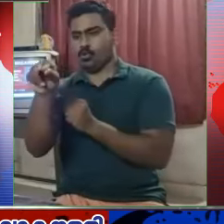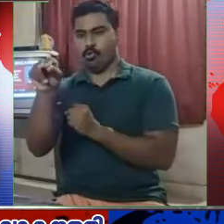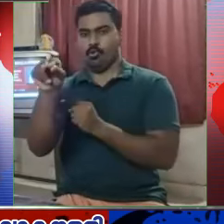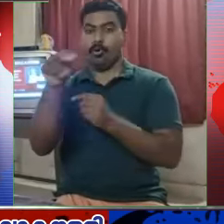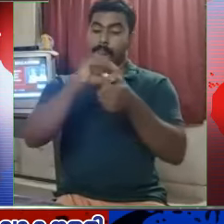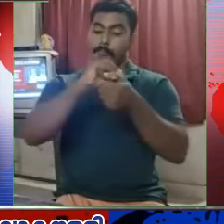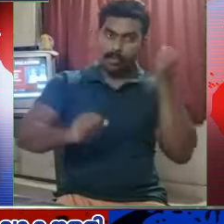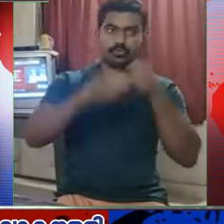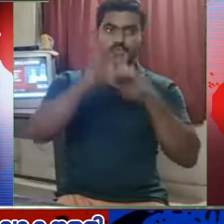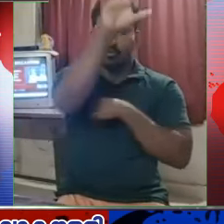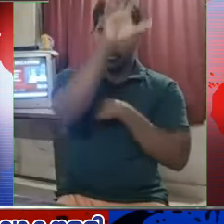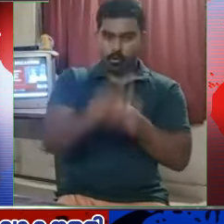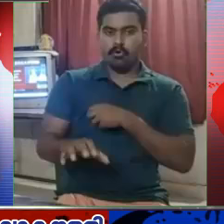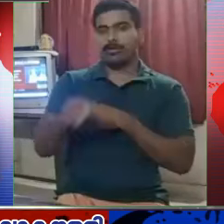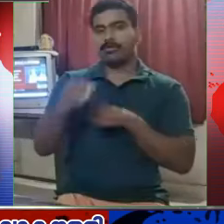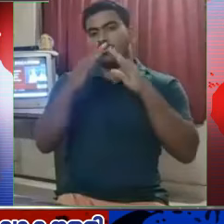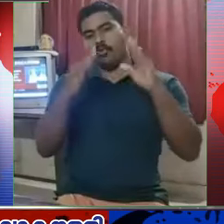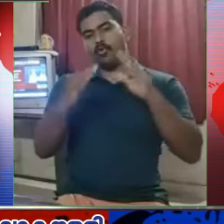വീടുകളിലെത്തിക്കാമെന്ന്